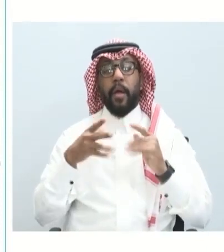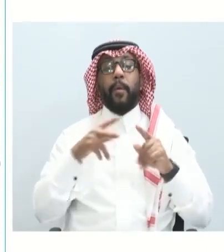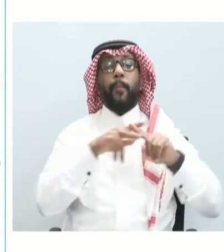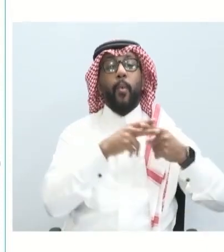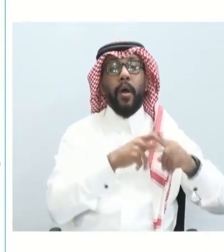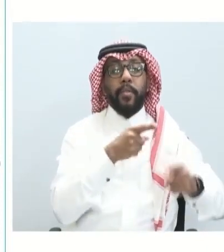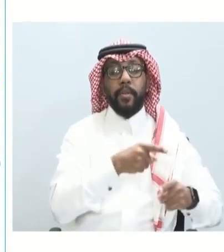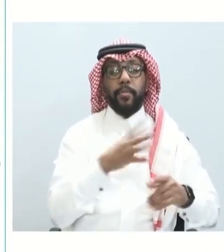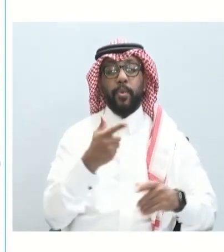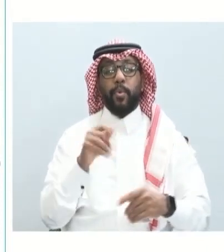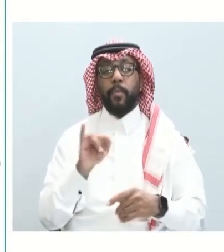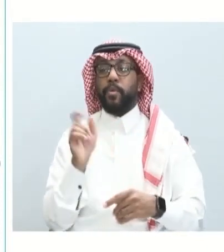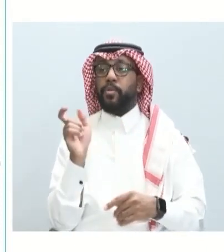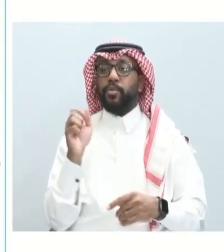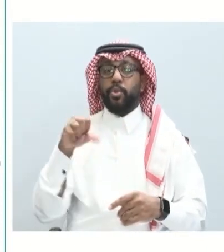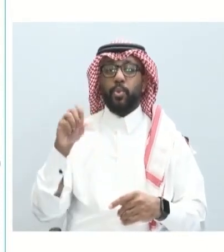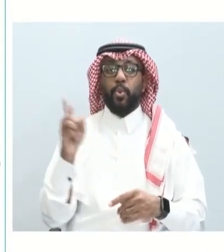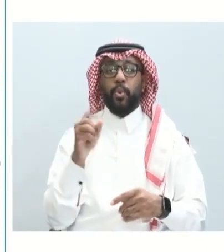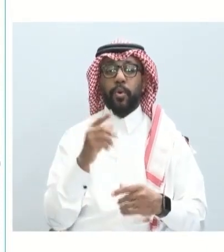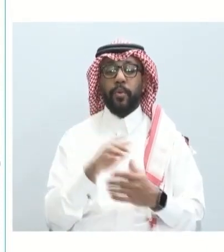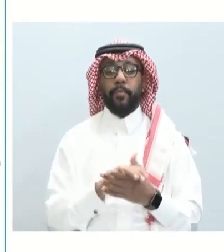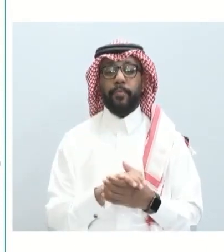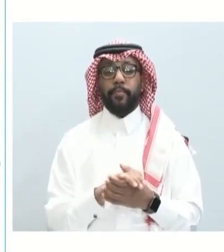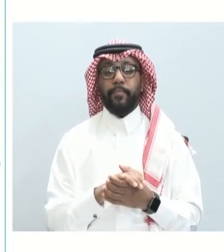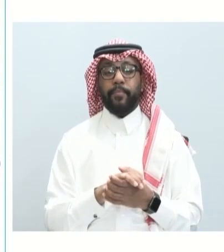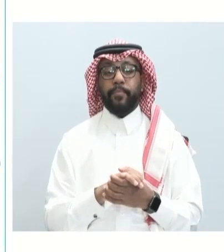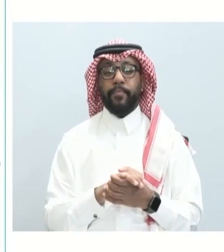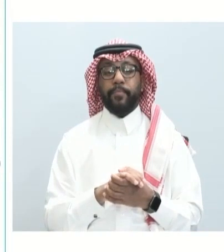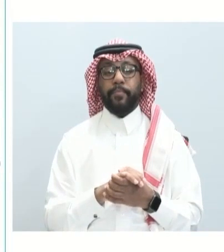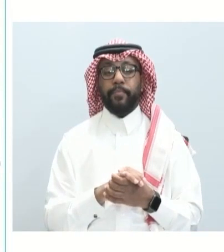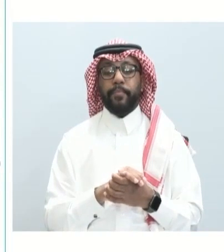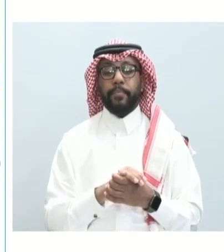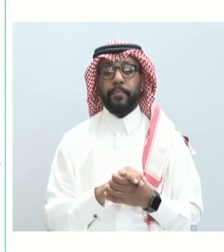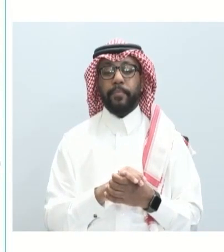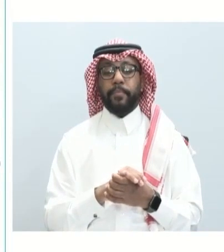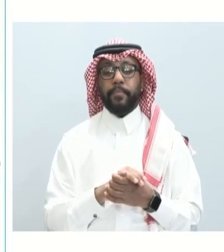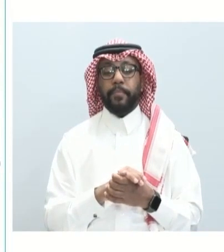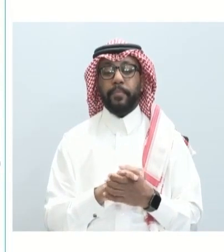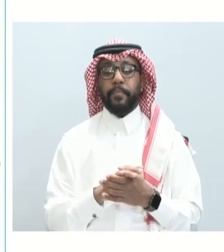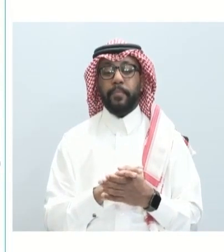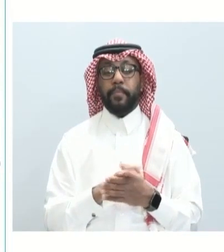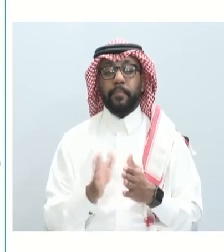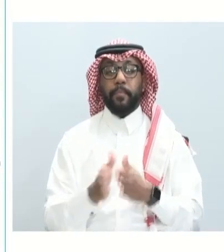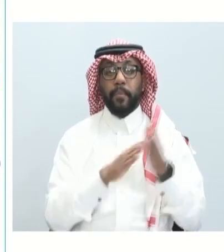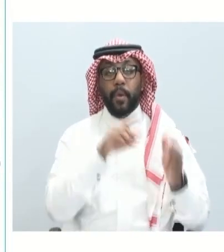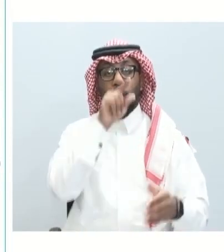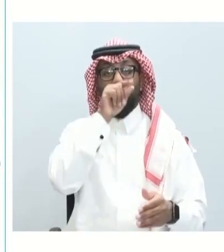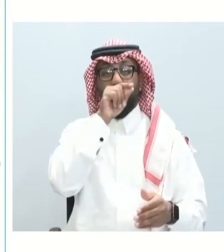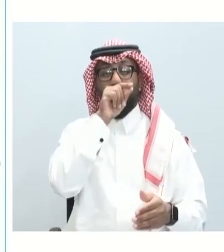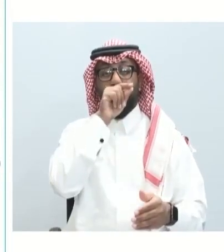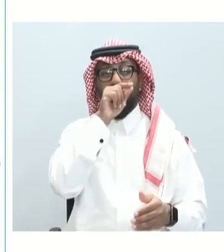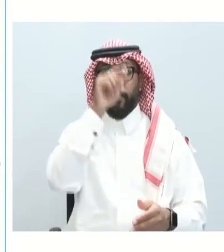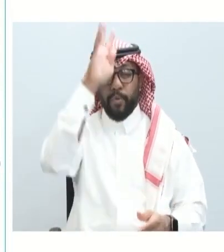الان نتكلم عن التفكير المنطقي اشتريت ديكا جميله